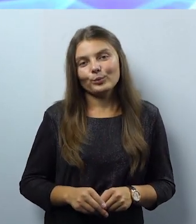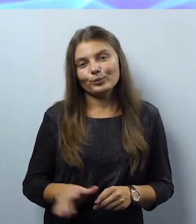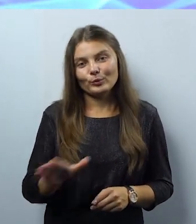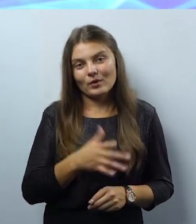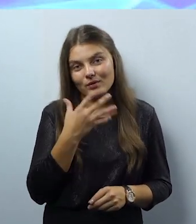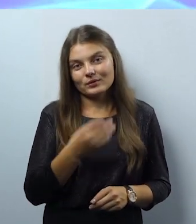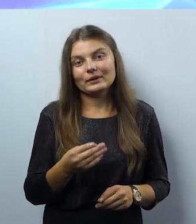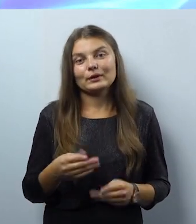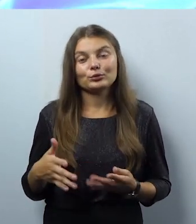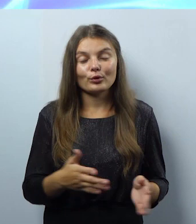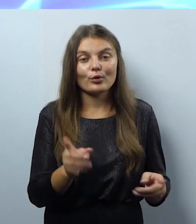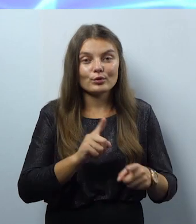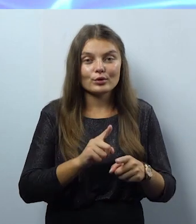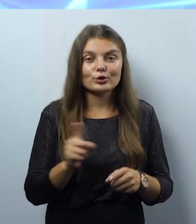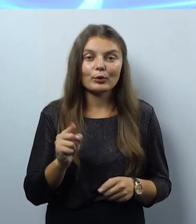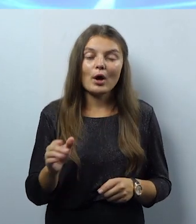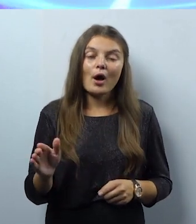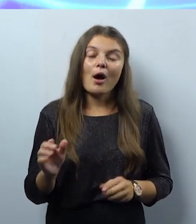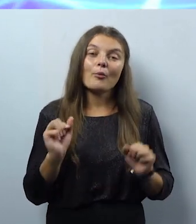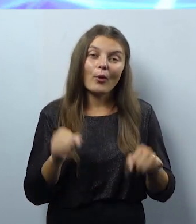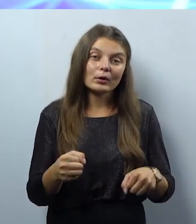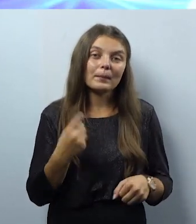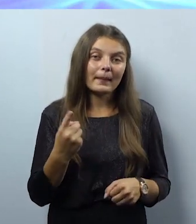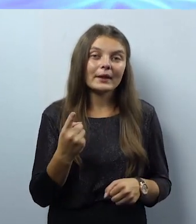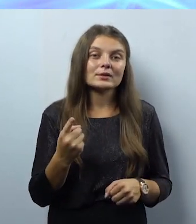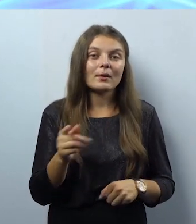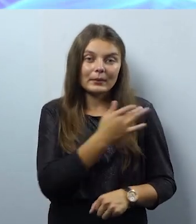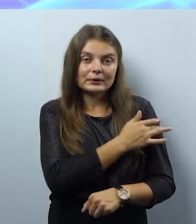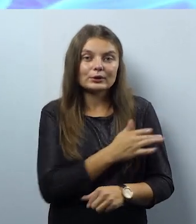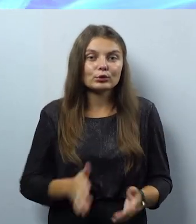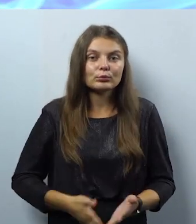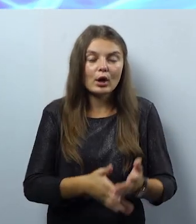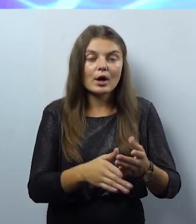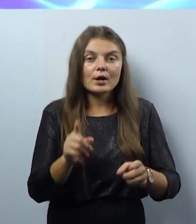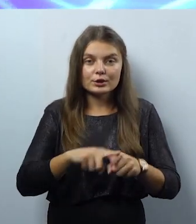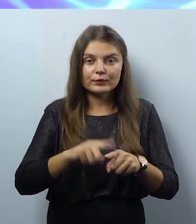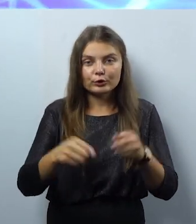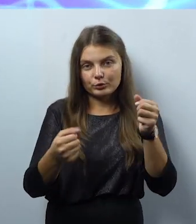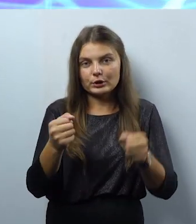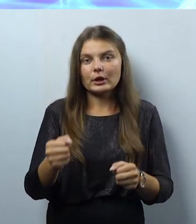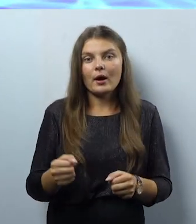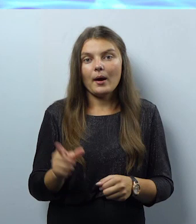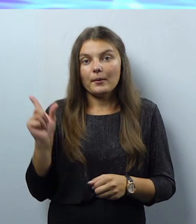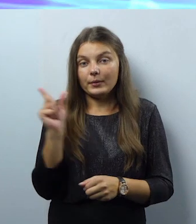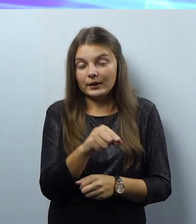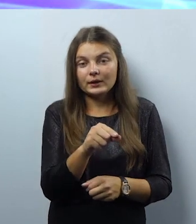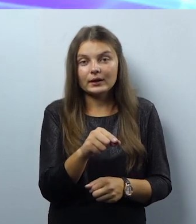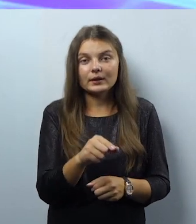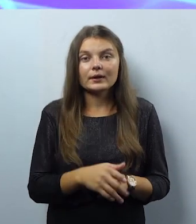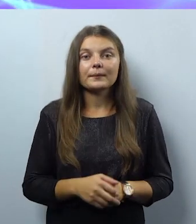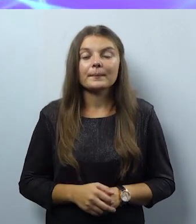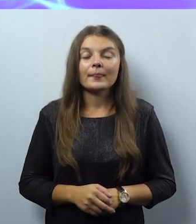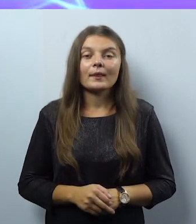лікарню. Швидко, доступно. І, звичайно, ми будемо працювати в цьому напрямку, бо це є така ж сама інфраструктура,